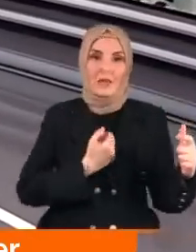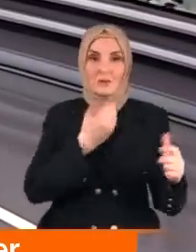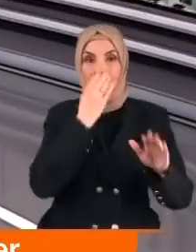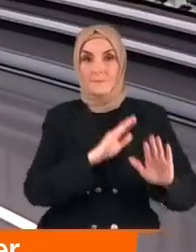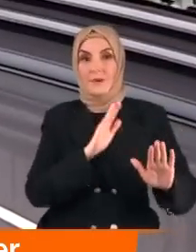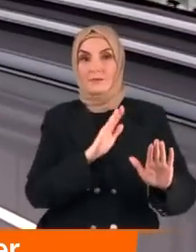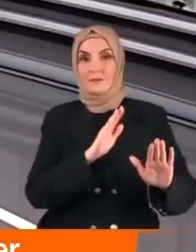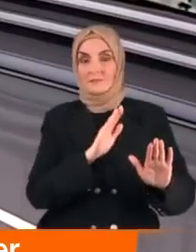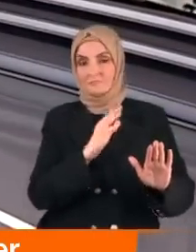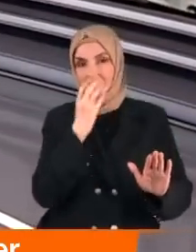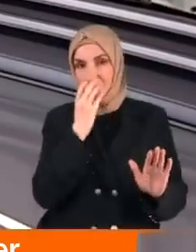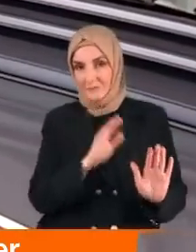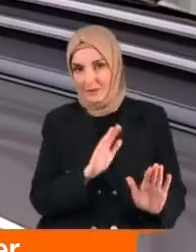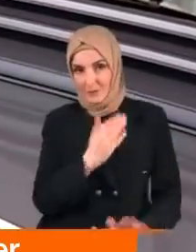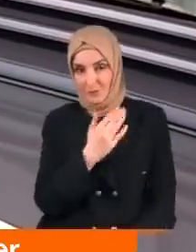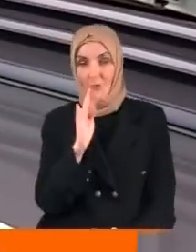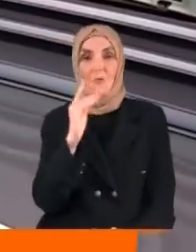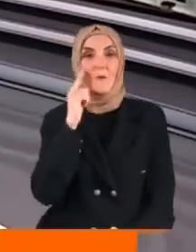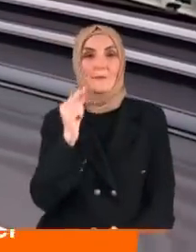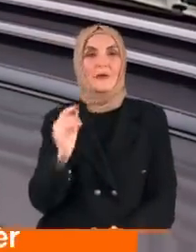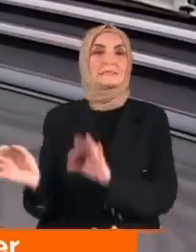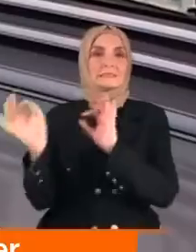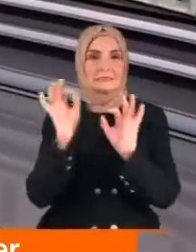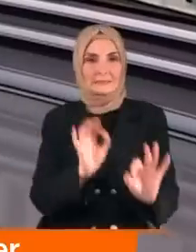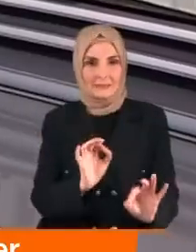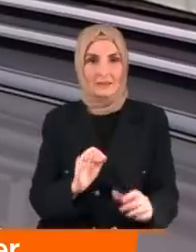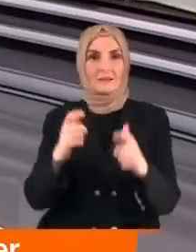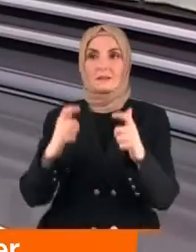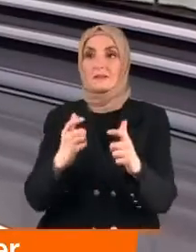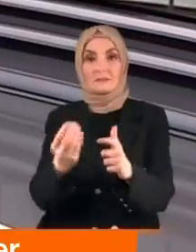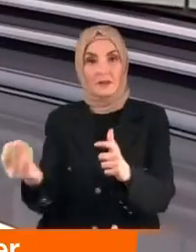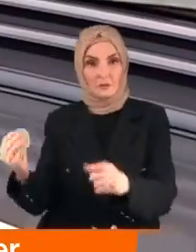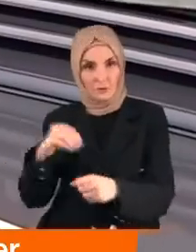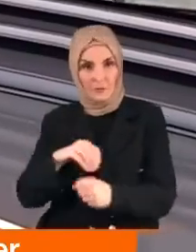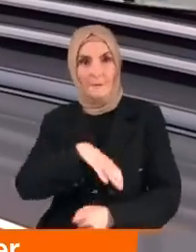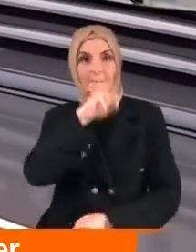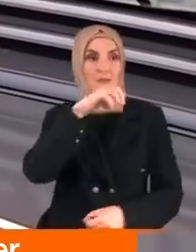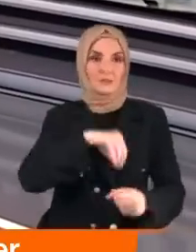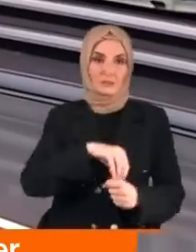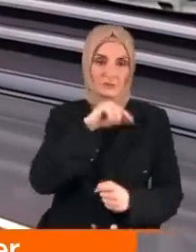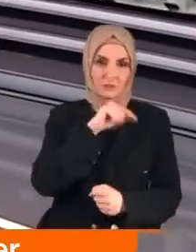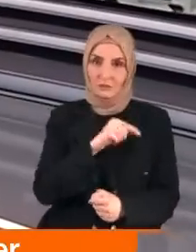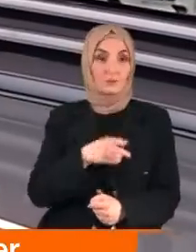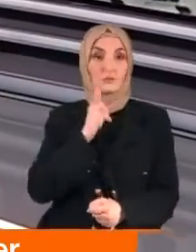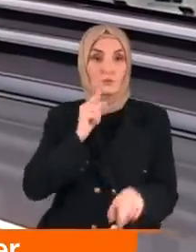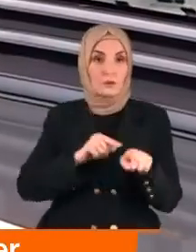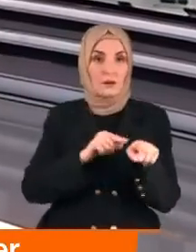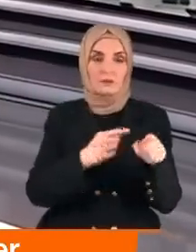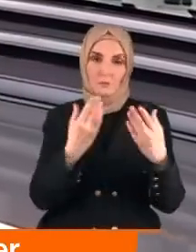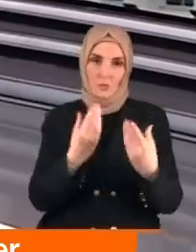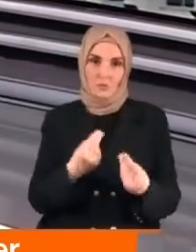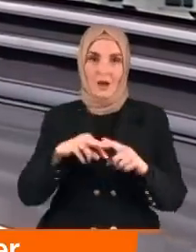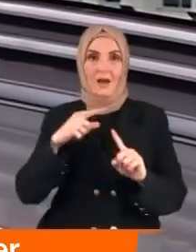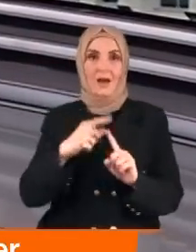tıpkı 14 Mayıs'ta olduğu gibi hem sahada hem de genel merkezlerde sonuçlar takip edilecek. ATV Haber bugün AK Parti